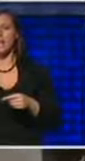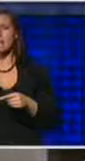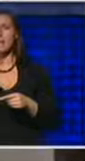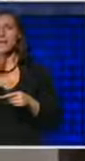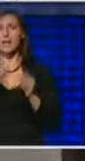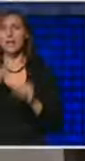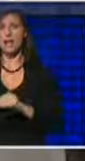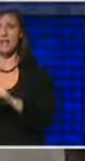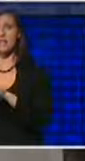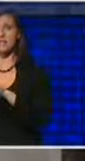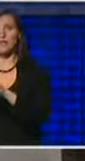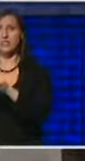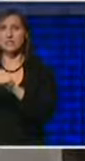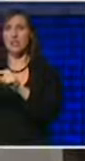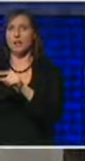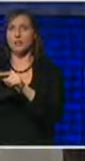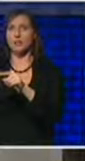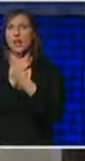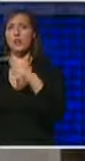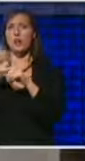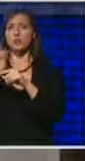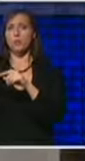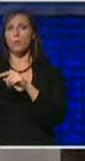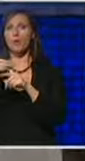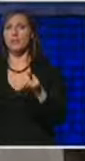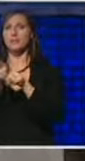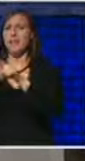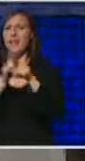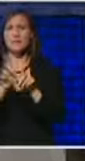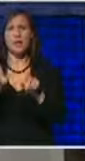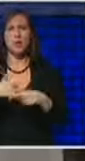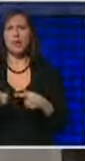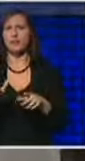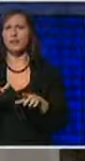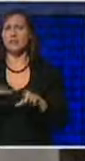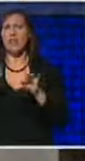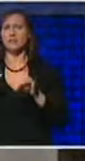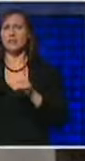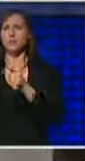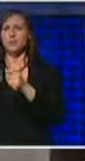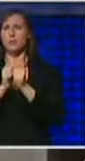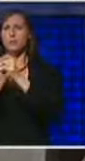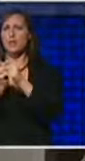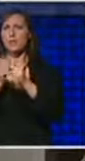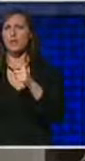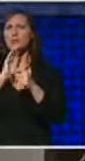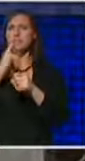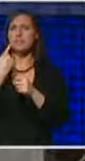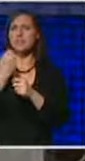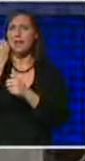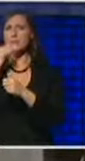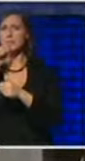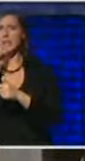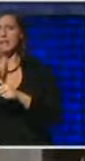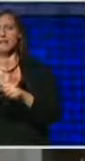MSZP-re szavaztak. A másik oka pedig én azt gondolom, hogy az az egyenlőtlen választási küzdelem, amelyben nekünk sok esetben a Fidesz-szel és az MSZP-vel szemben